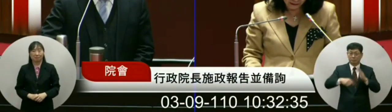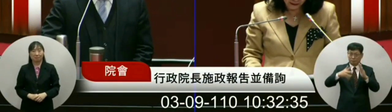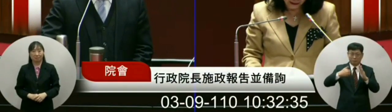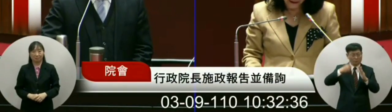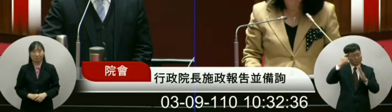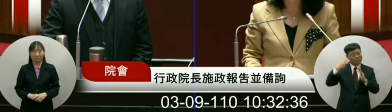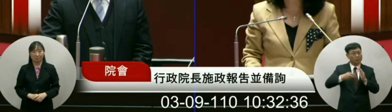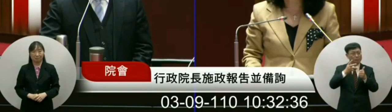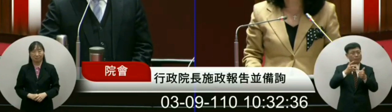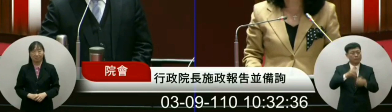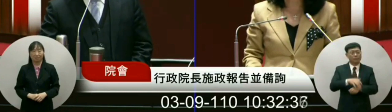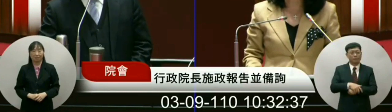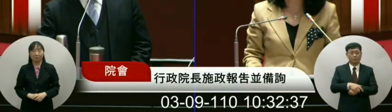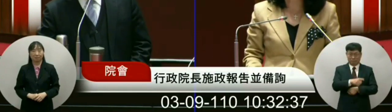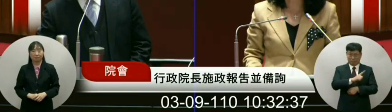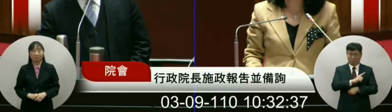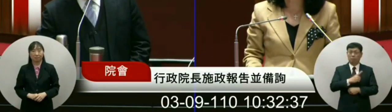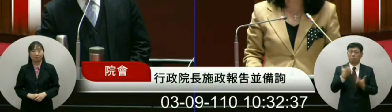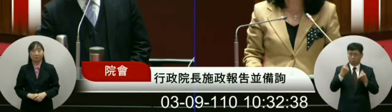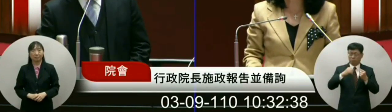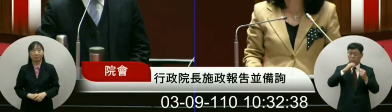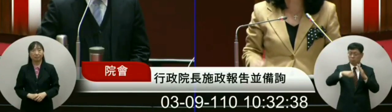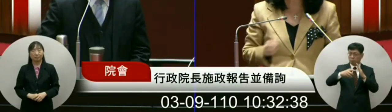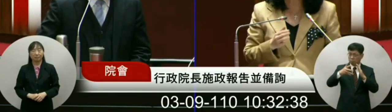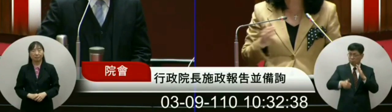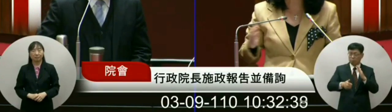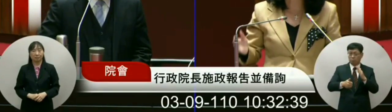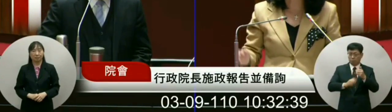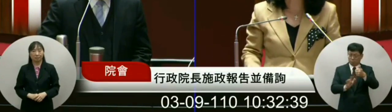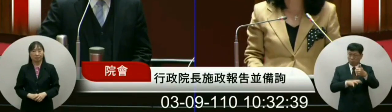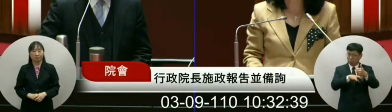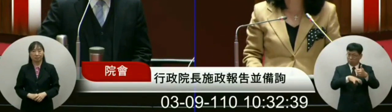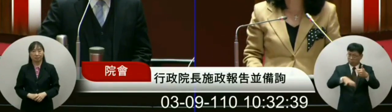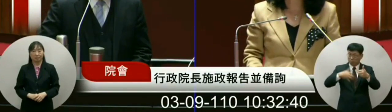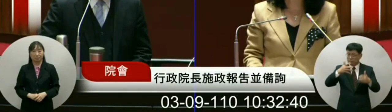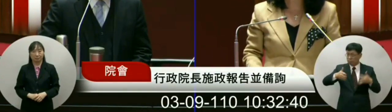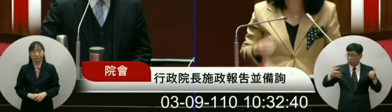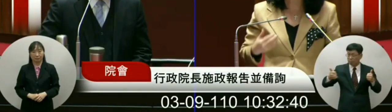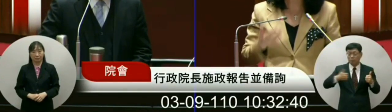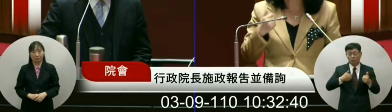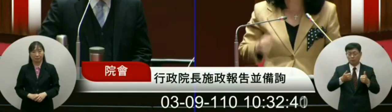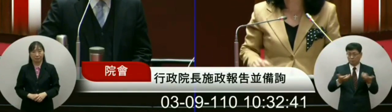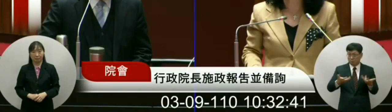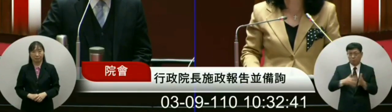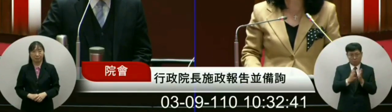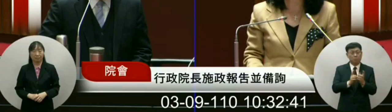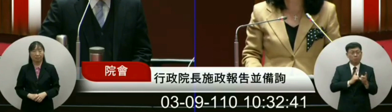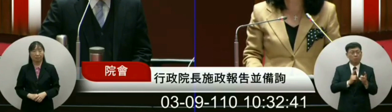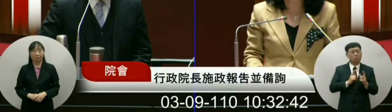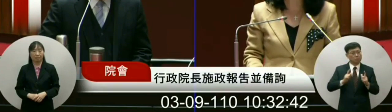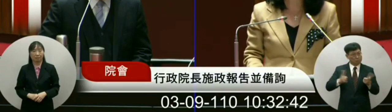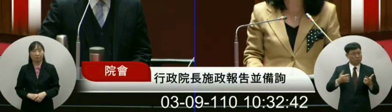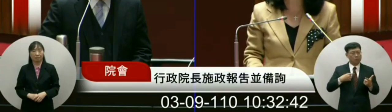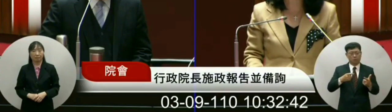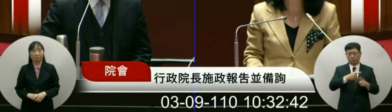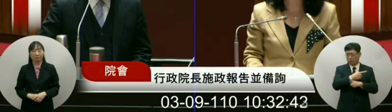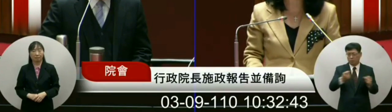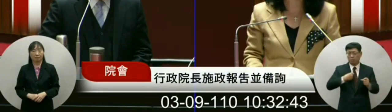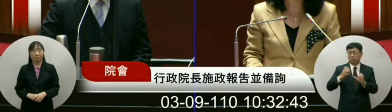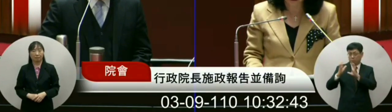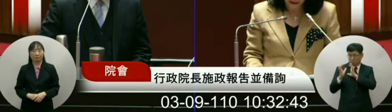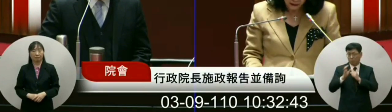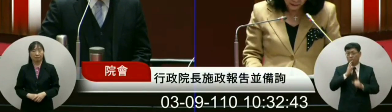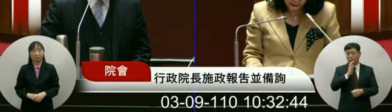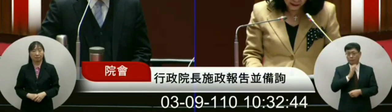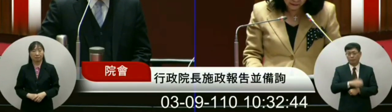长，我要请问您哈，因为你是院长嘛，所以你的部会的任何的成员的任何东西，你其实基本上来讲，你都得盖瓜承